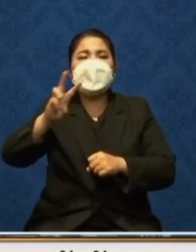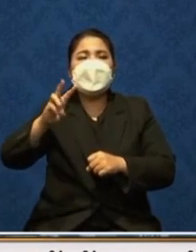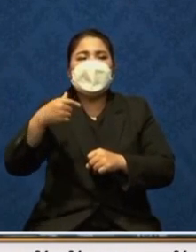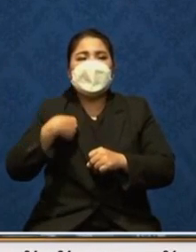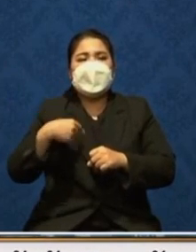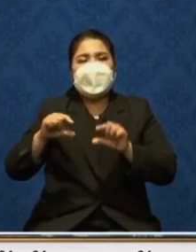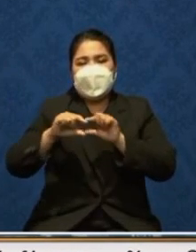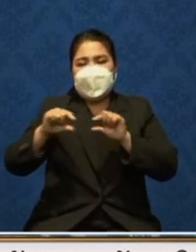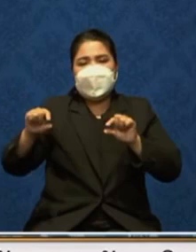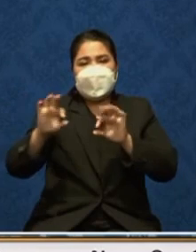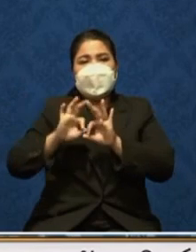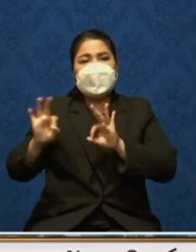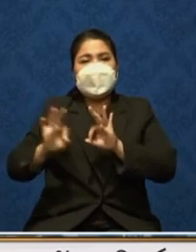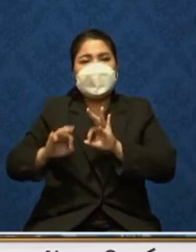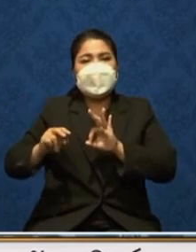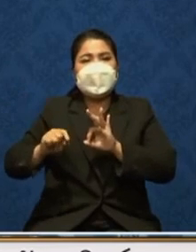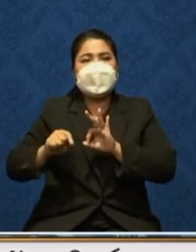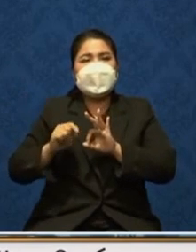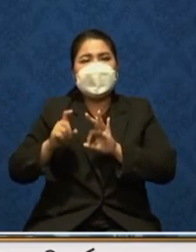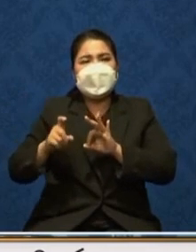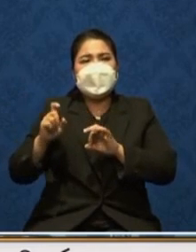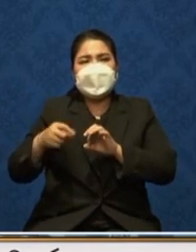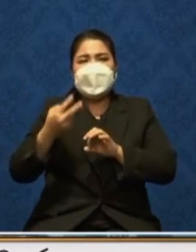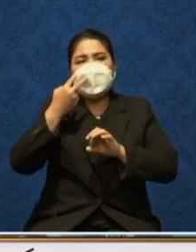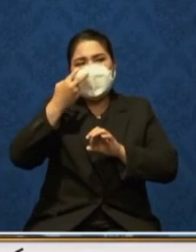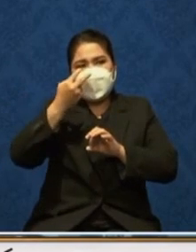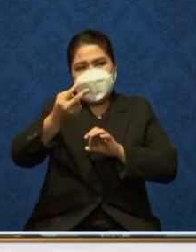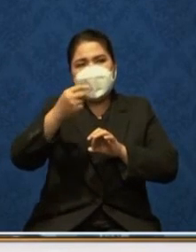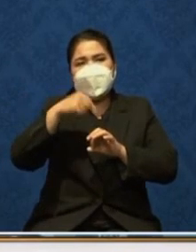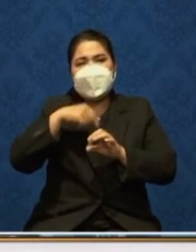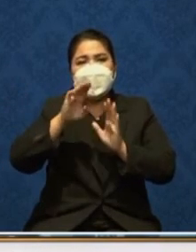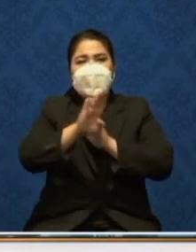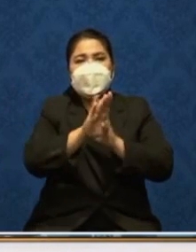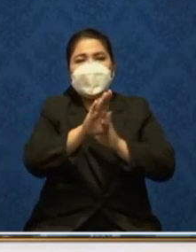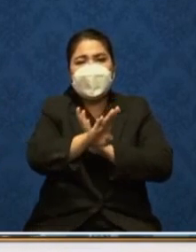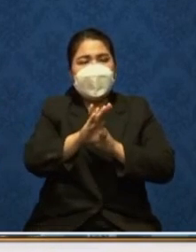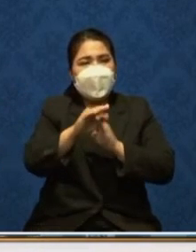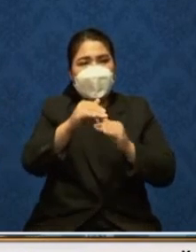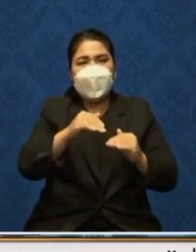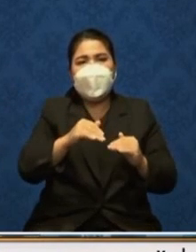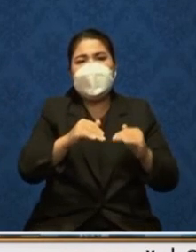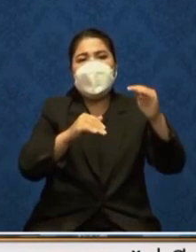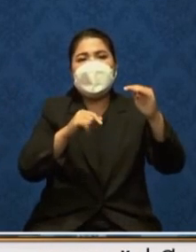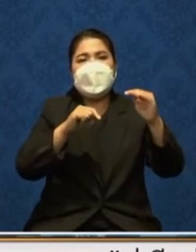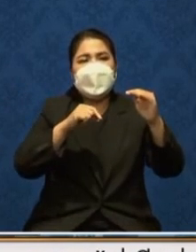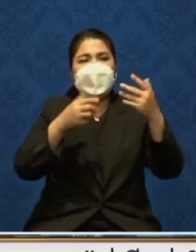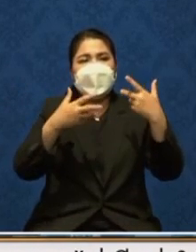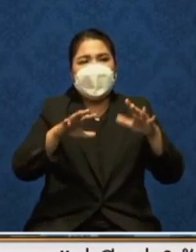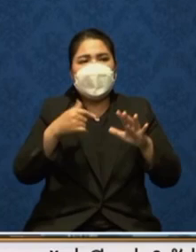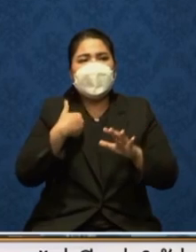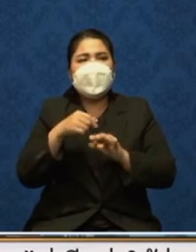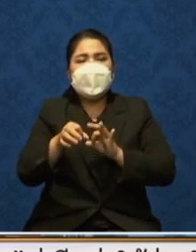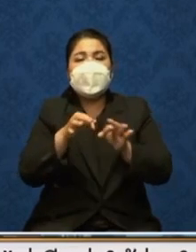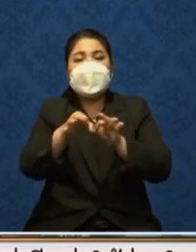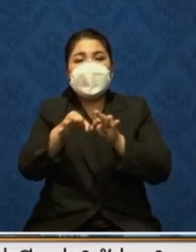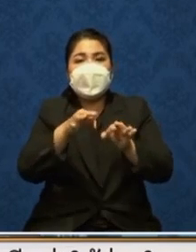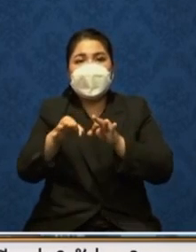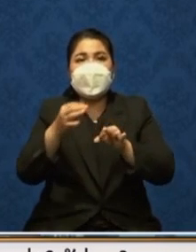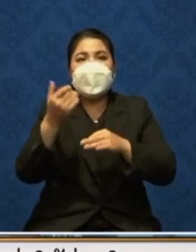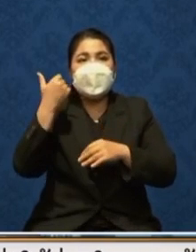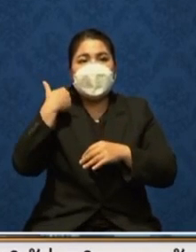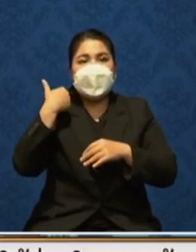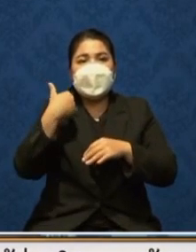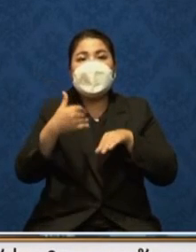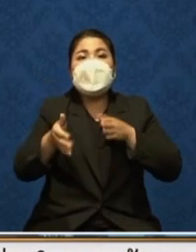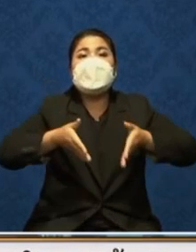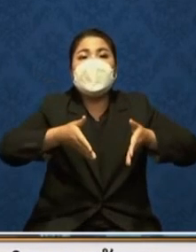ไว้ วามัเหนชดๆ วาบูริลำน้โดง มีการดึงบส้มถนนแล้ผมอภิปรเรส่้มถนน ทานกชีแจงเรื่สร